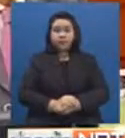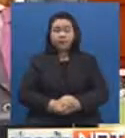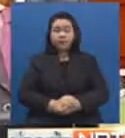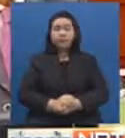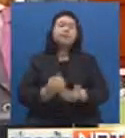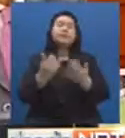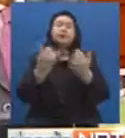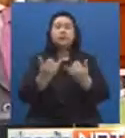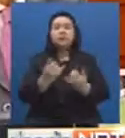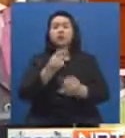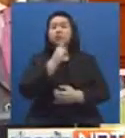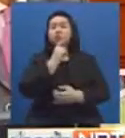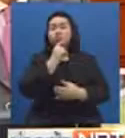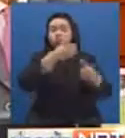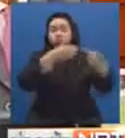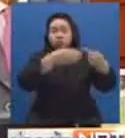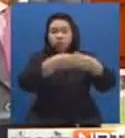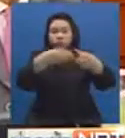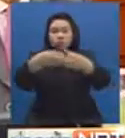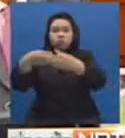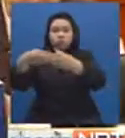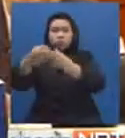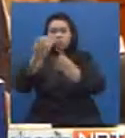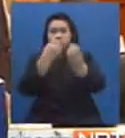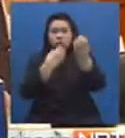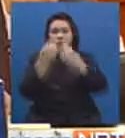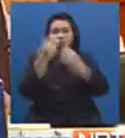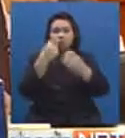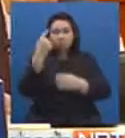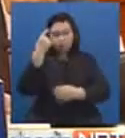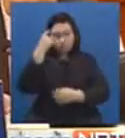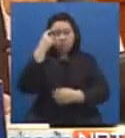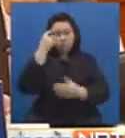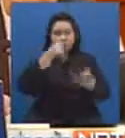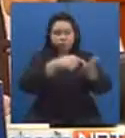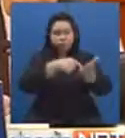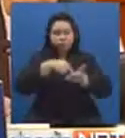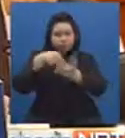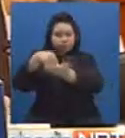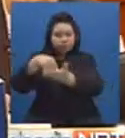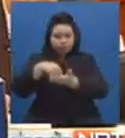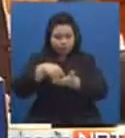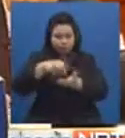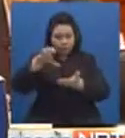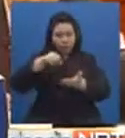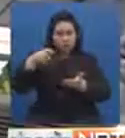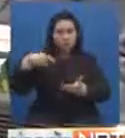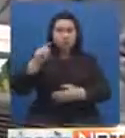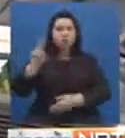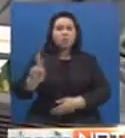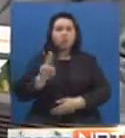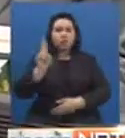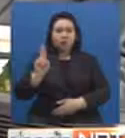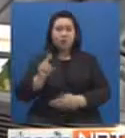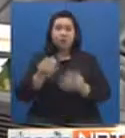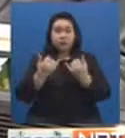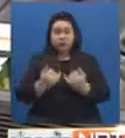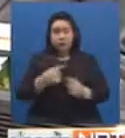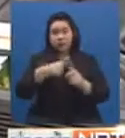โดยจะนำข้อเสนอแนะของพรรคการเมืองไปใช้ประโยชน์ในการยกร่างให้มากที่สุดสำหรับวันนี้นะคะ 19